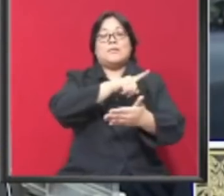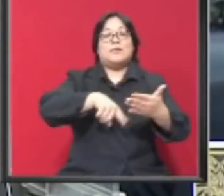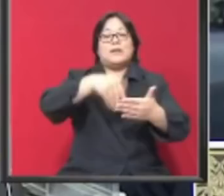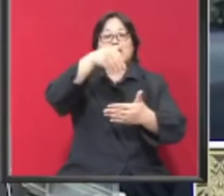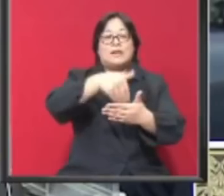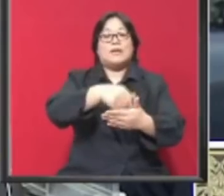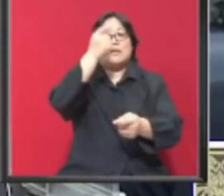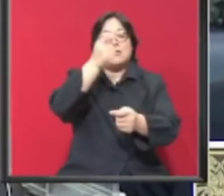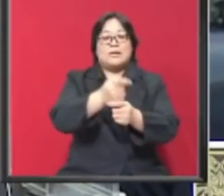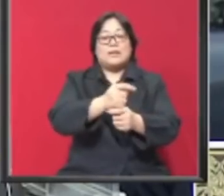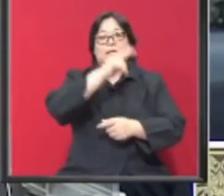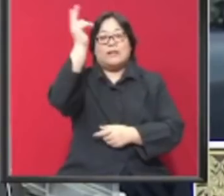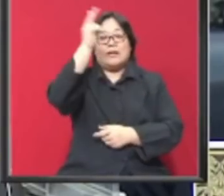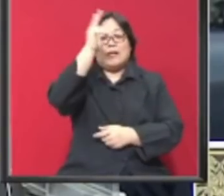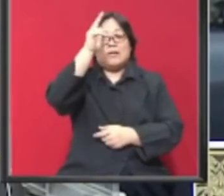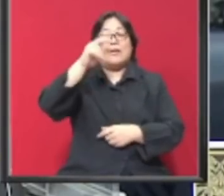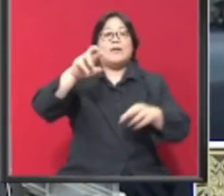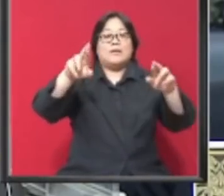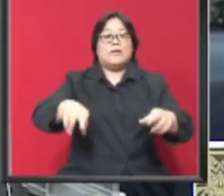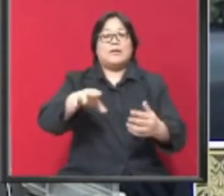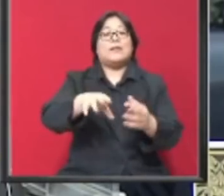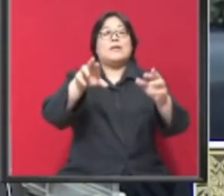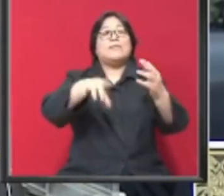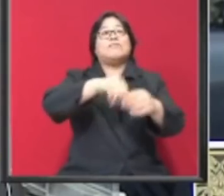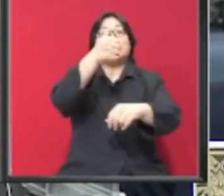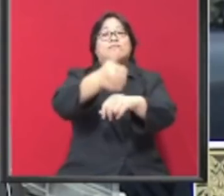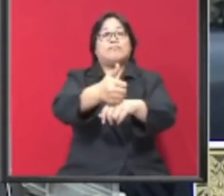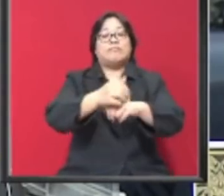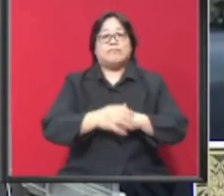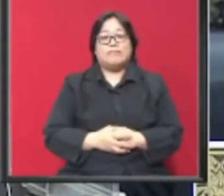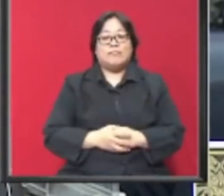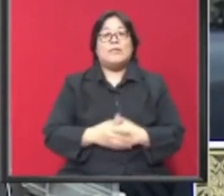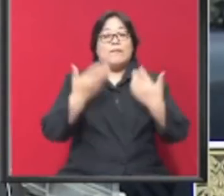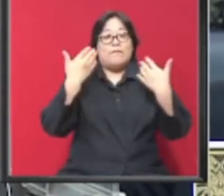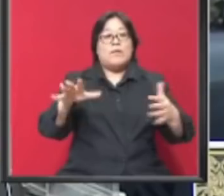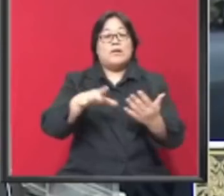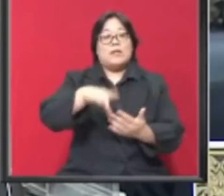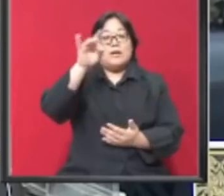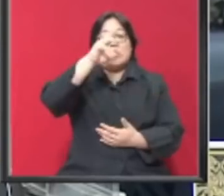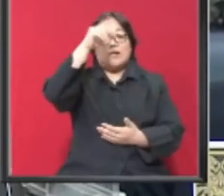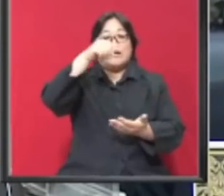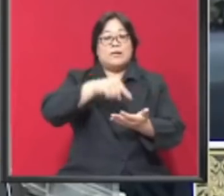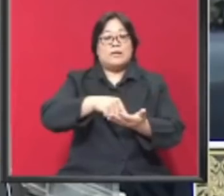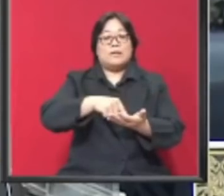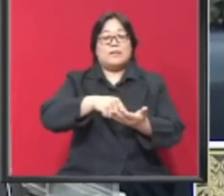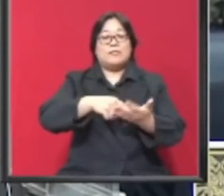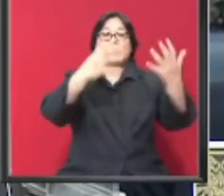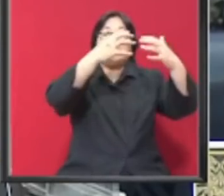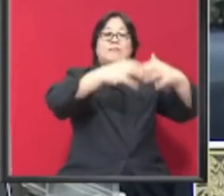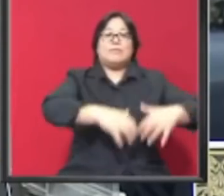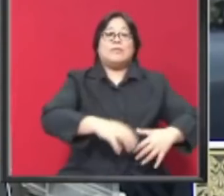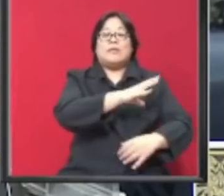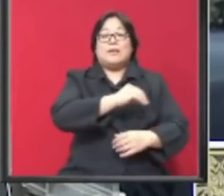yang menentukan kerajaan pilihan rakyat didirikan setelah dipilih kerajaan ini dijatuhkan